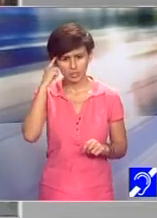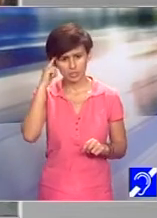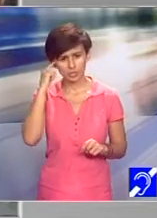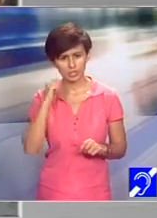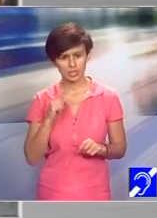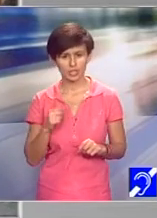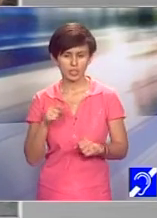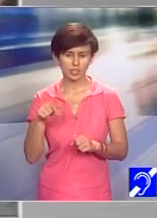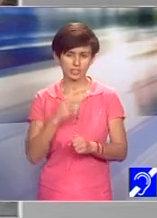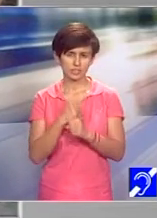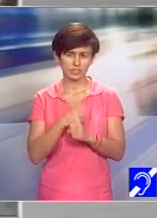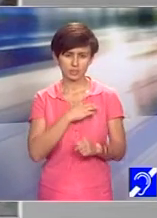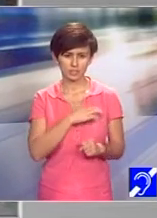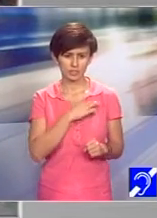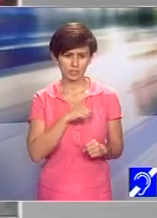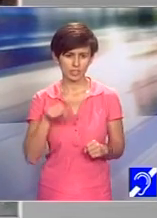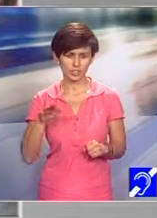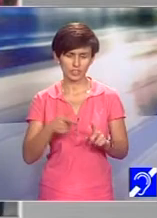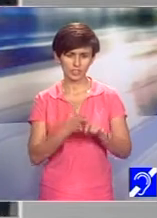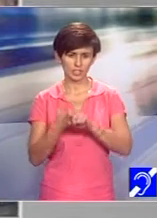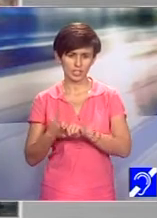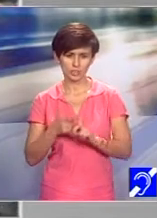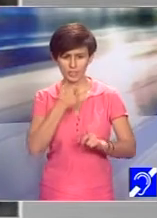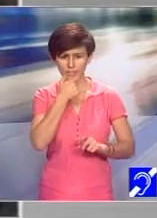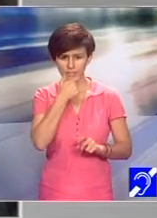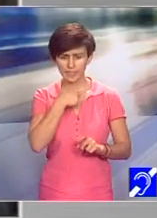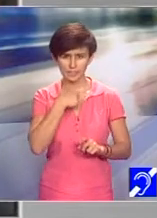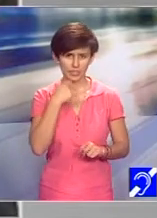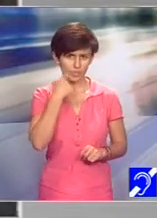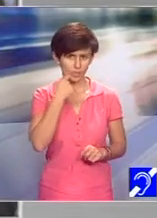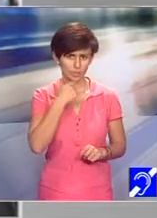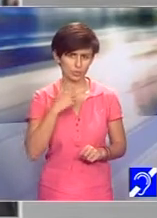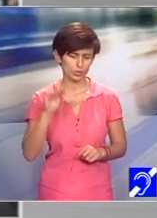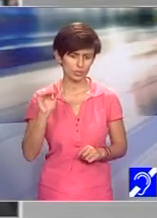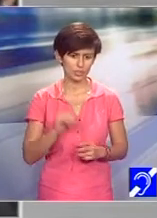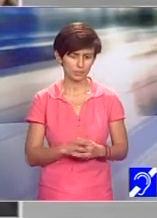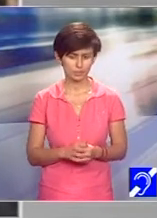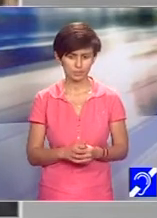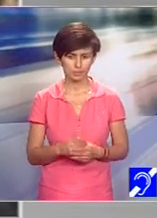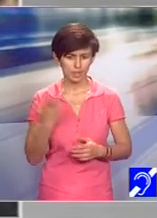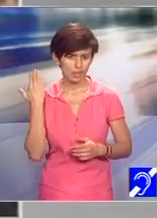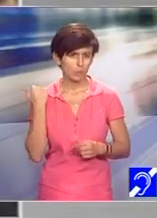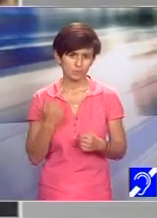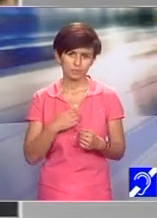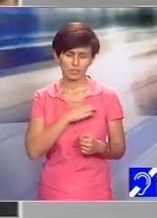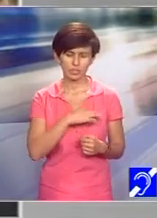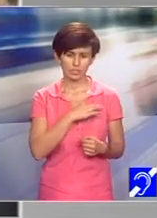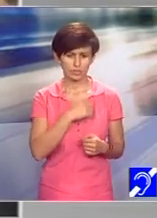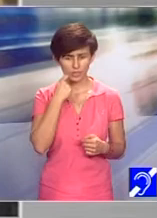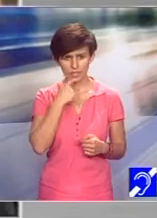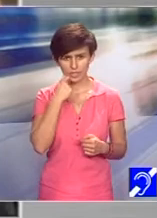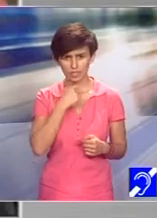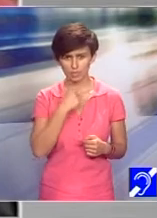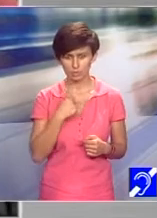aici și aveți o conexiune veche cu Cluj-Napoca. Da, sigur, cu multe decenii în urmă am fost student la Cluj și de atunci